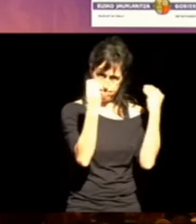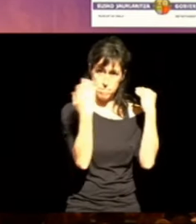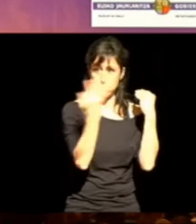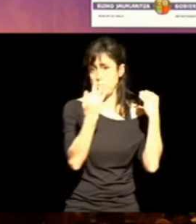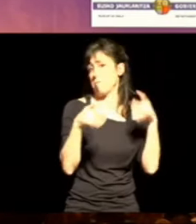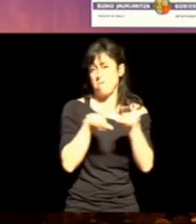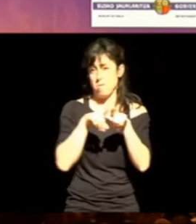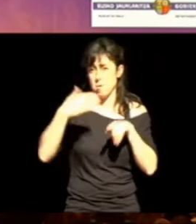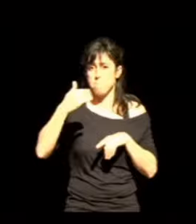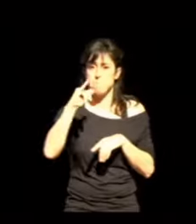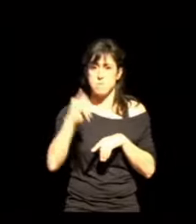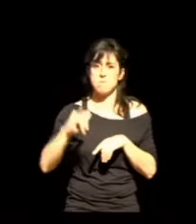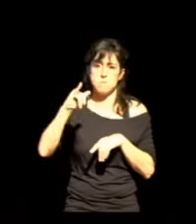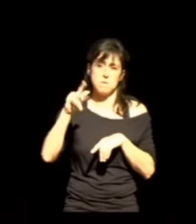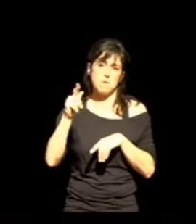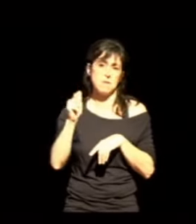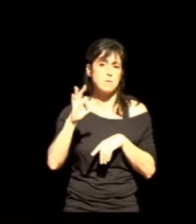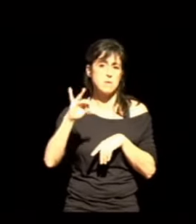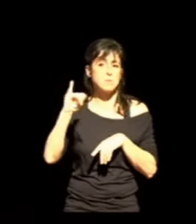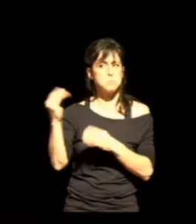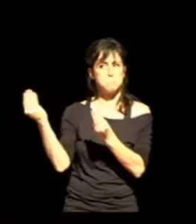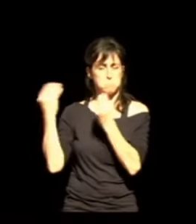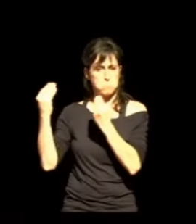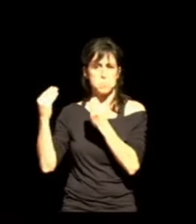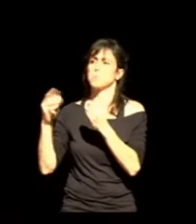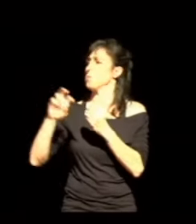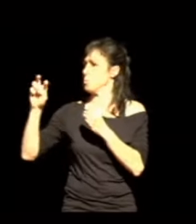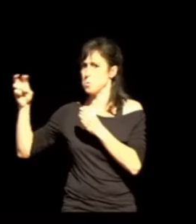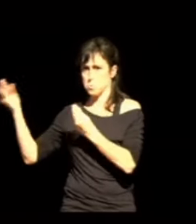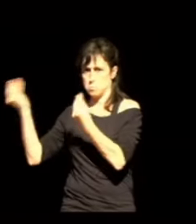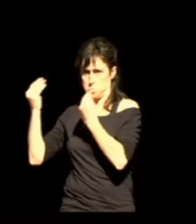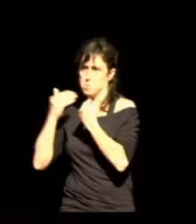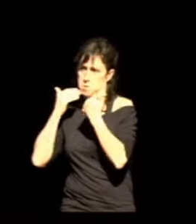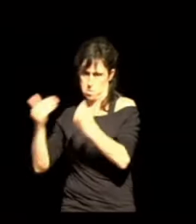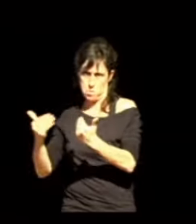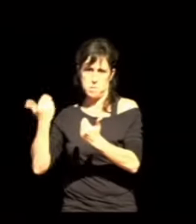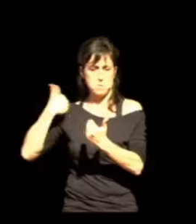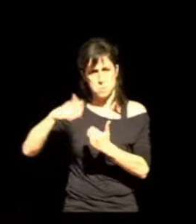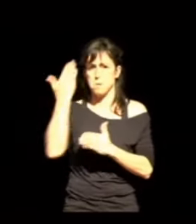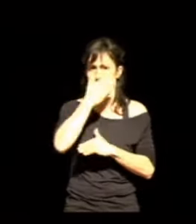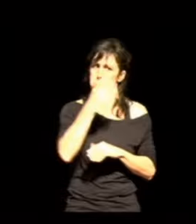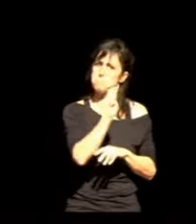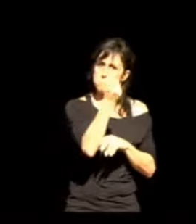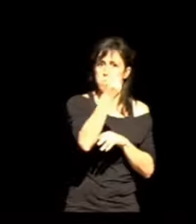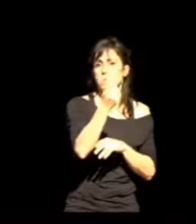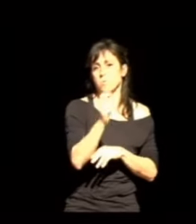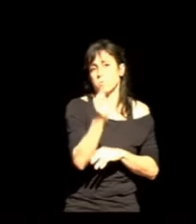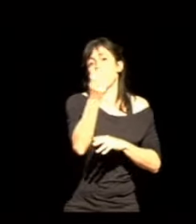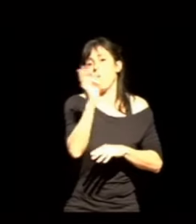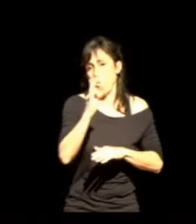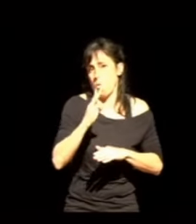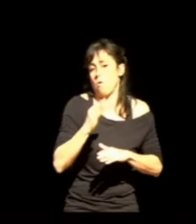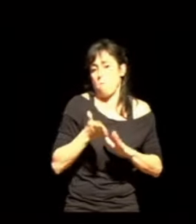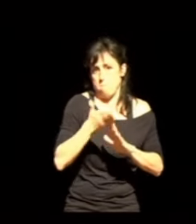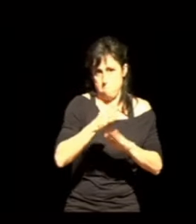mundako prestakuntzaren bitartez eta beste prestakuntza batzuen bitartez ikastetxetan lortu egin dau, bueno, lortu, edo bidean daude,